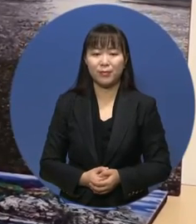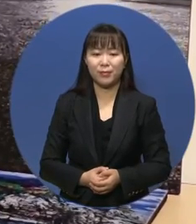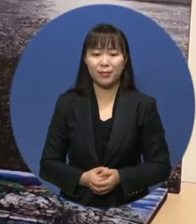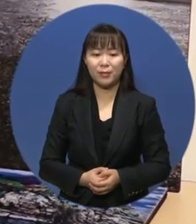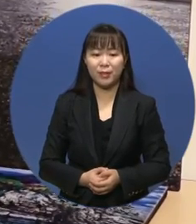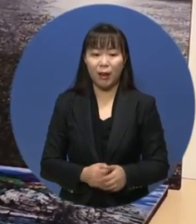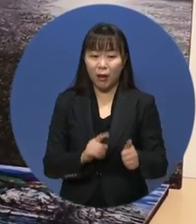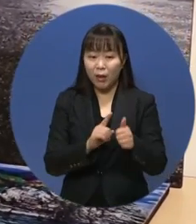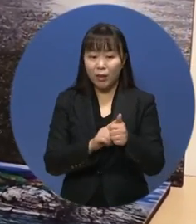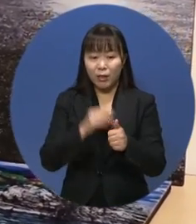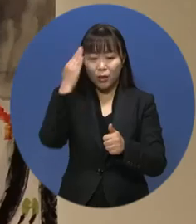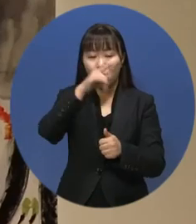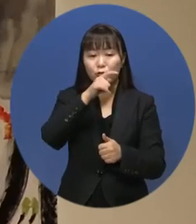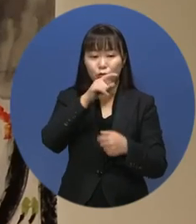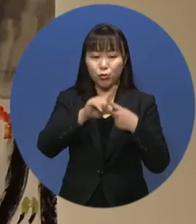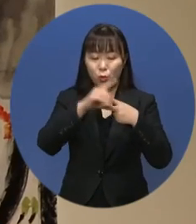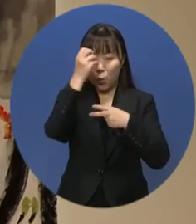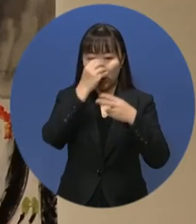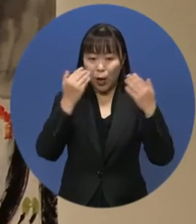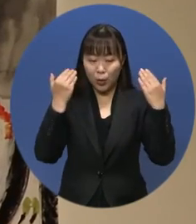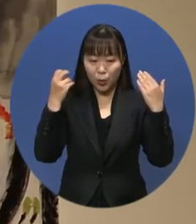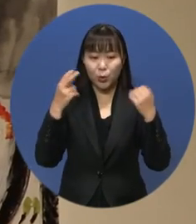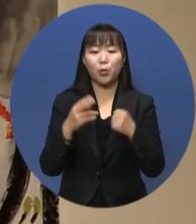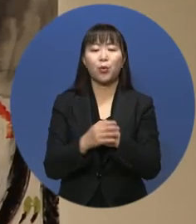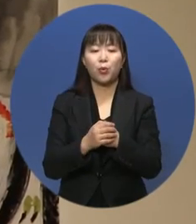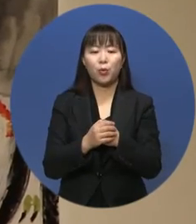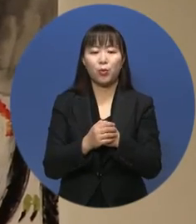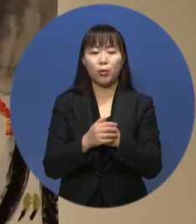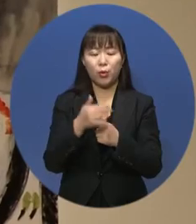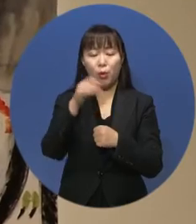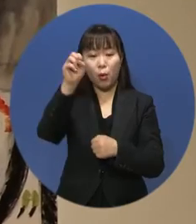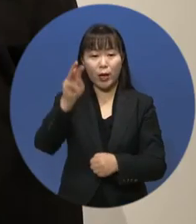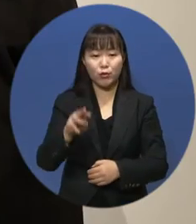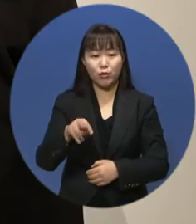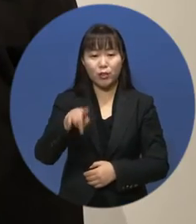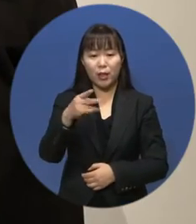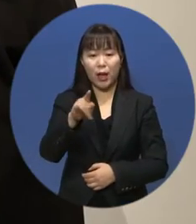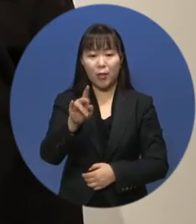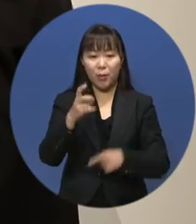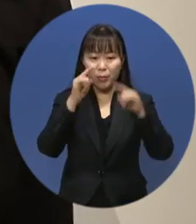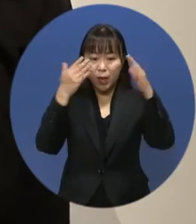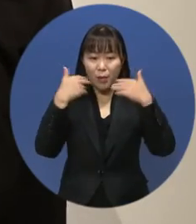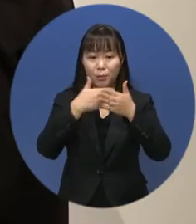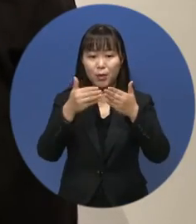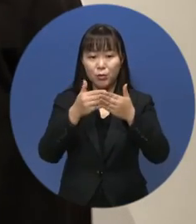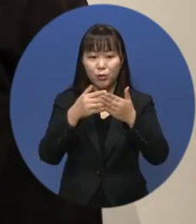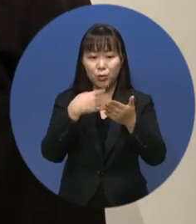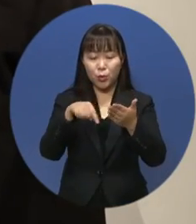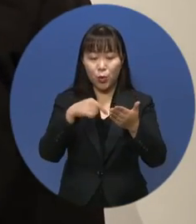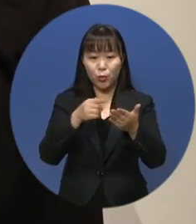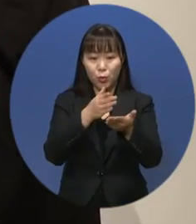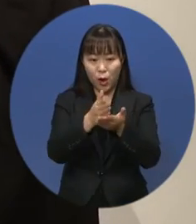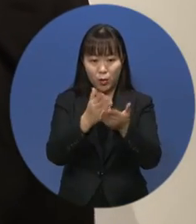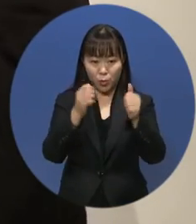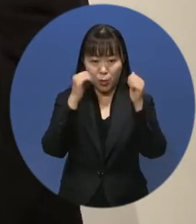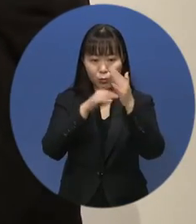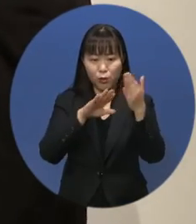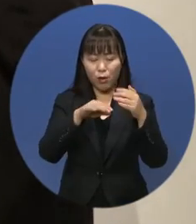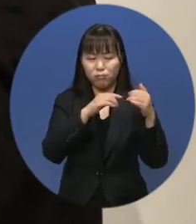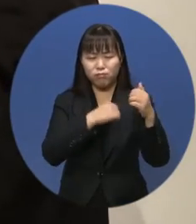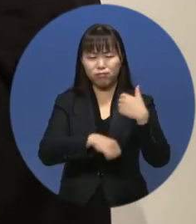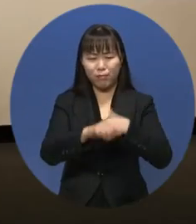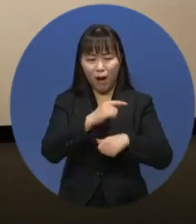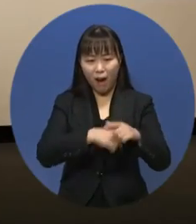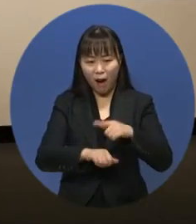강창구 작가는 여수 중고등학교와 광주 사범대학 미술교육과를 졸업하고 후학을 양성하며